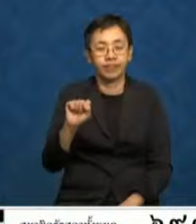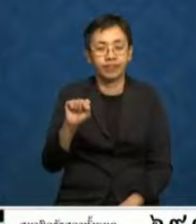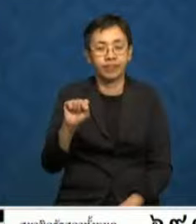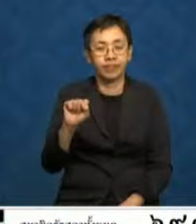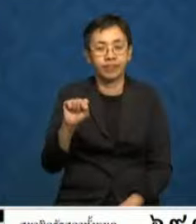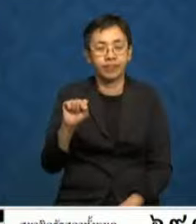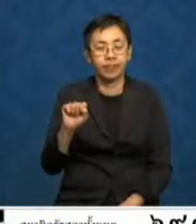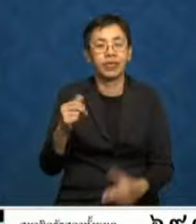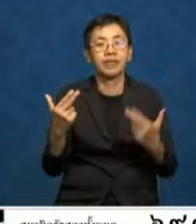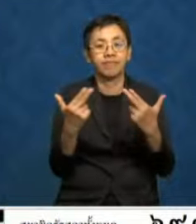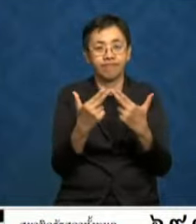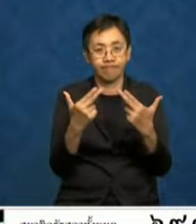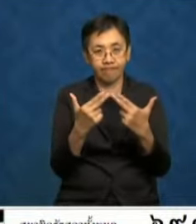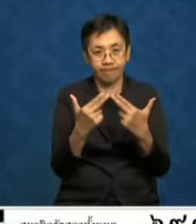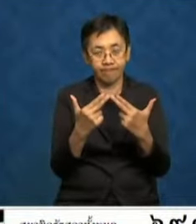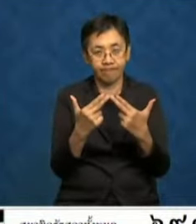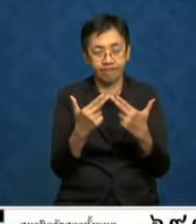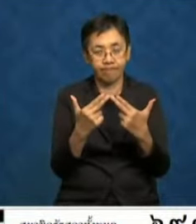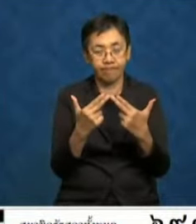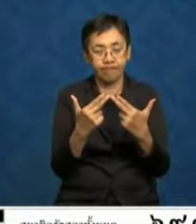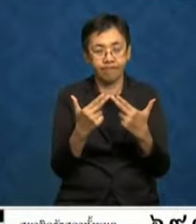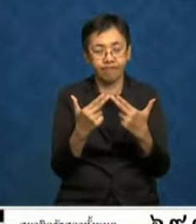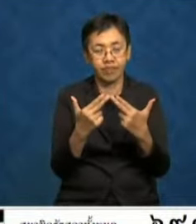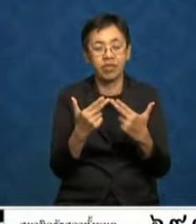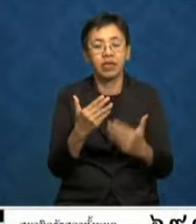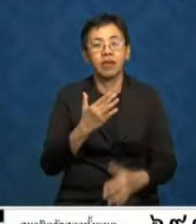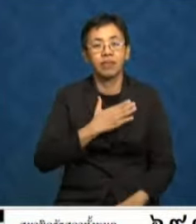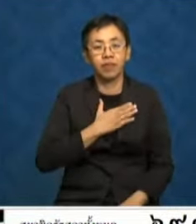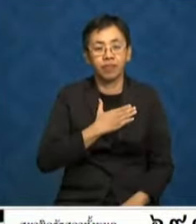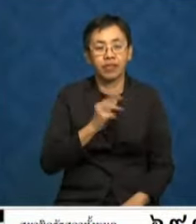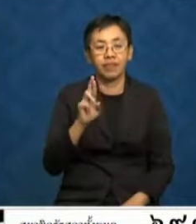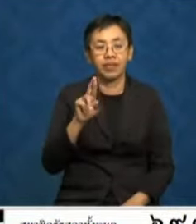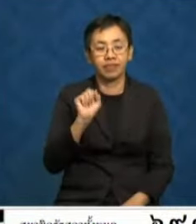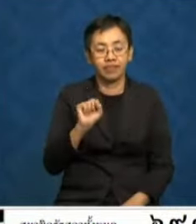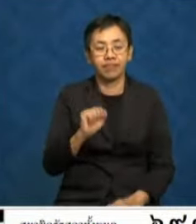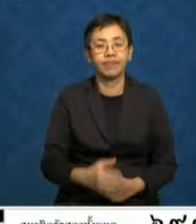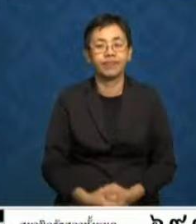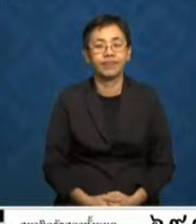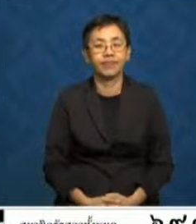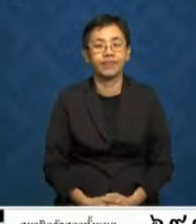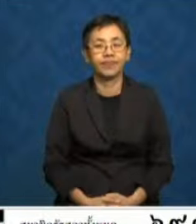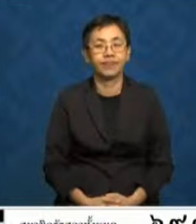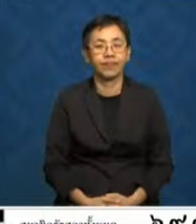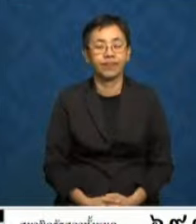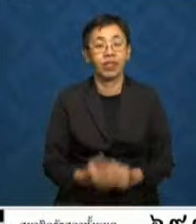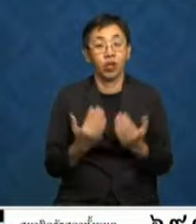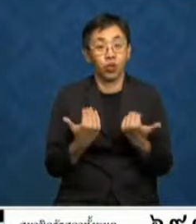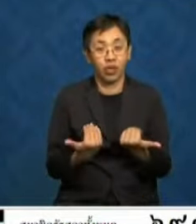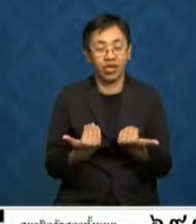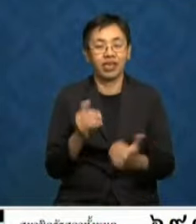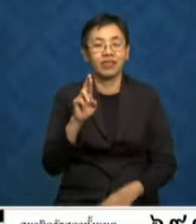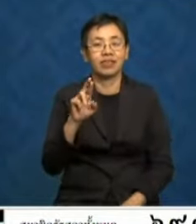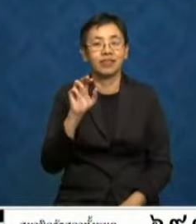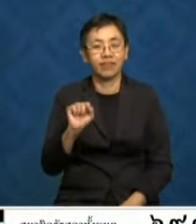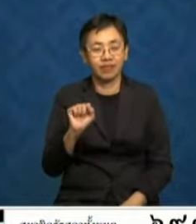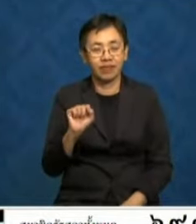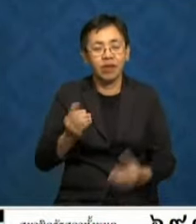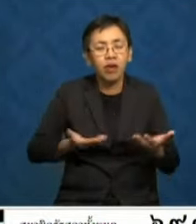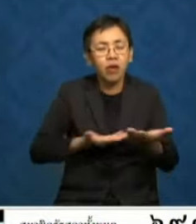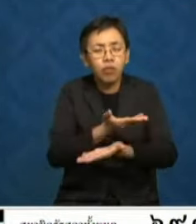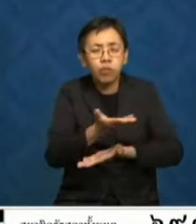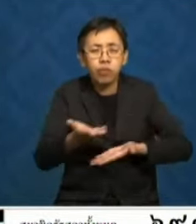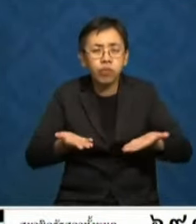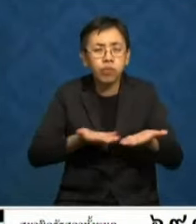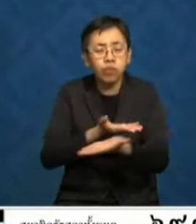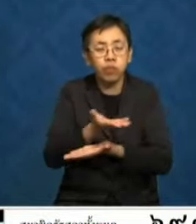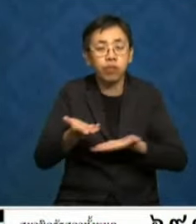ฎรพรรครวมไทยสร้างชาติในฐานะสมาชิกรัฐสภาวันนี้รัฐสภากำลังพิจารณาเ